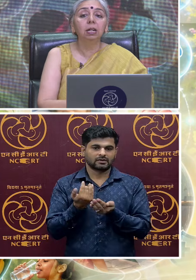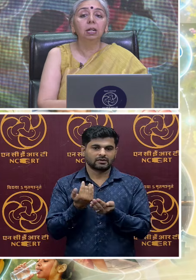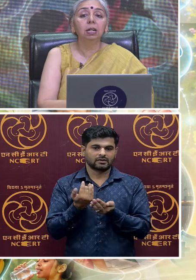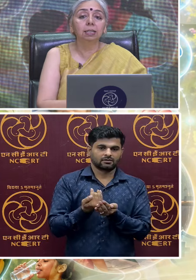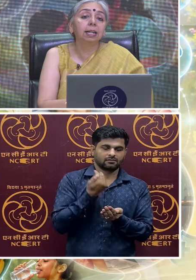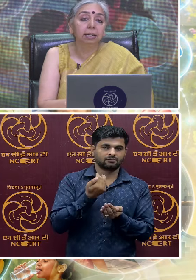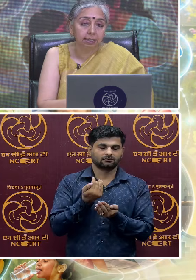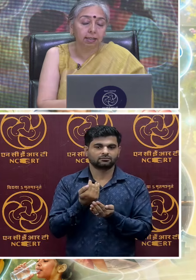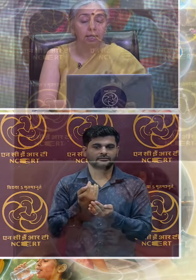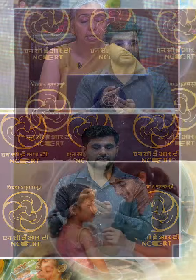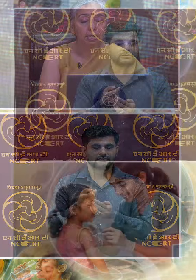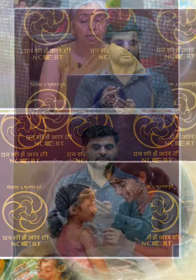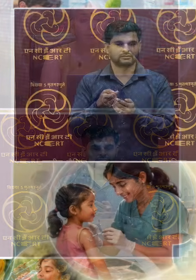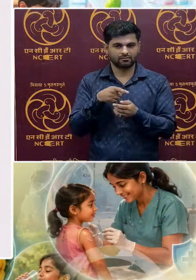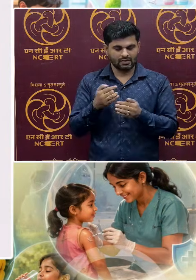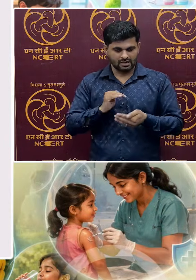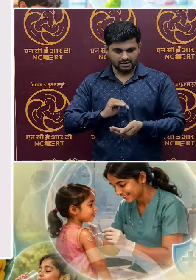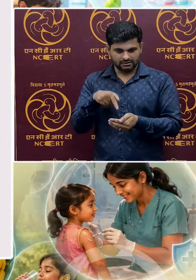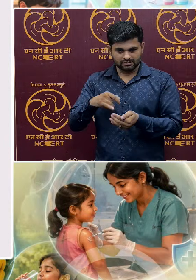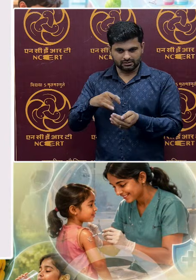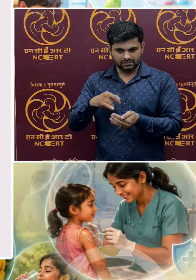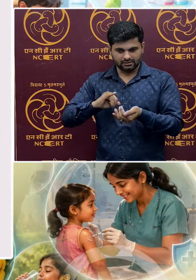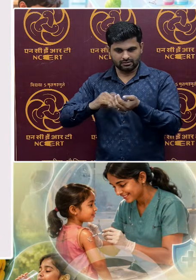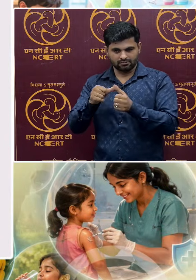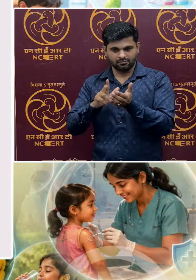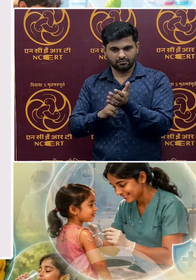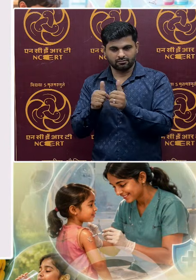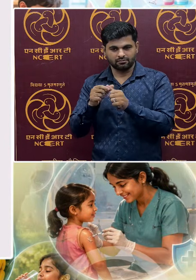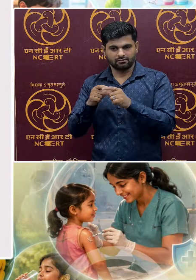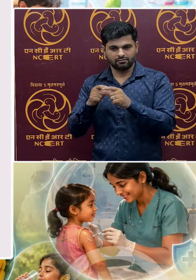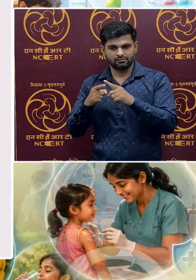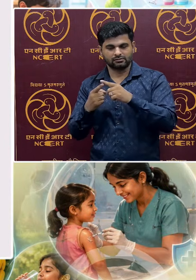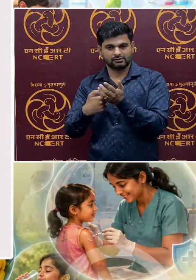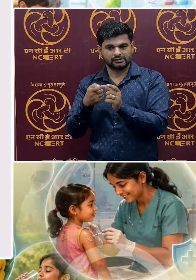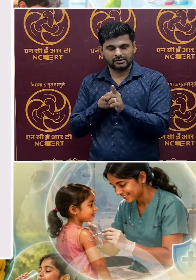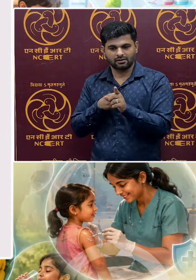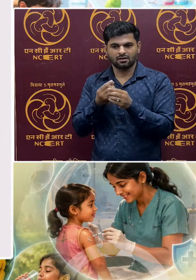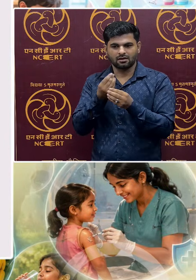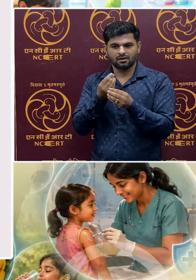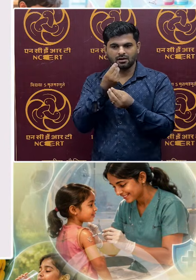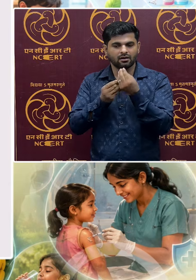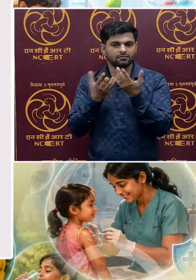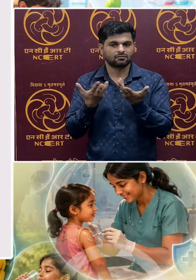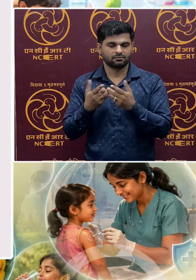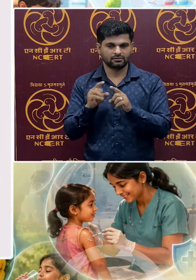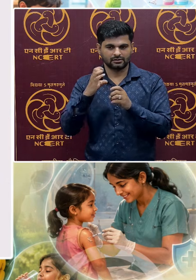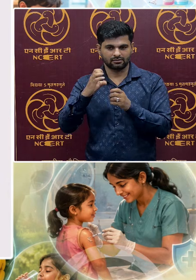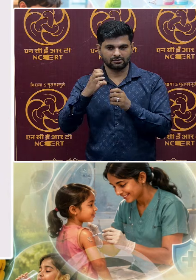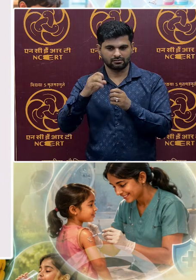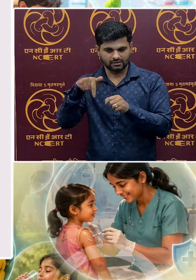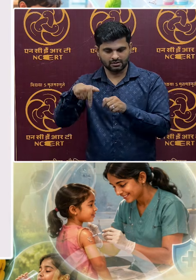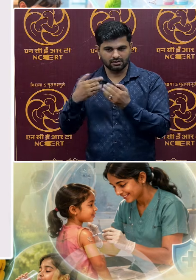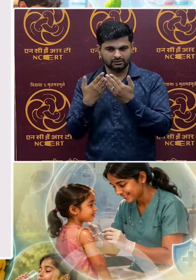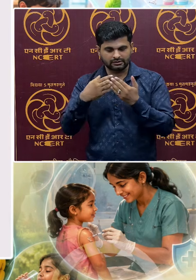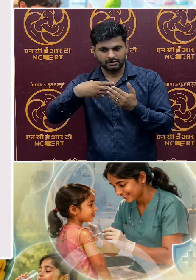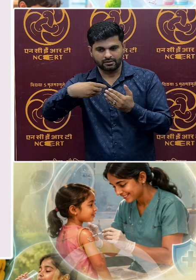इन्वायरमेंट सैनिटाइज्ड है। सिमिलरली जो फूड इन्वायरमेंट है, कैंटीन में क्या मिल रहा है, बच्चे क्या खा रहे हैं, स्कूल के